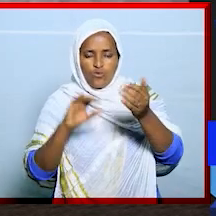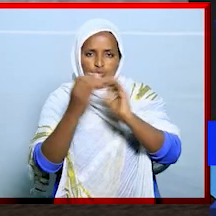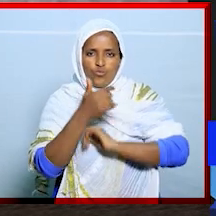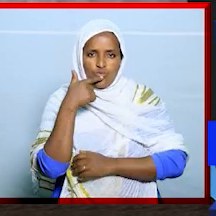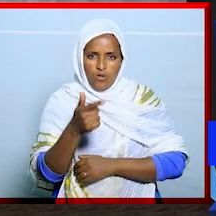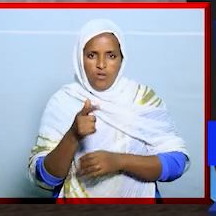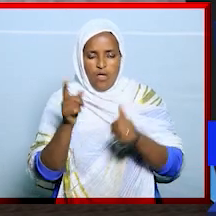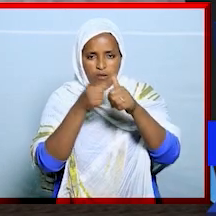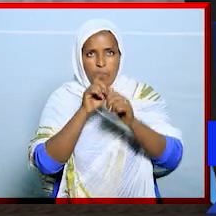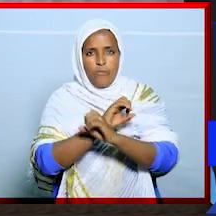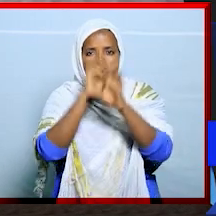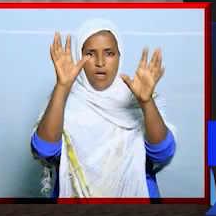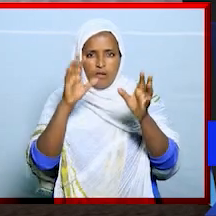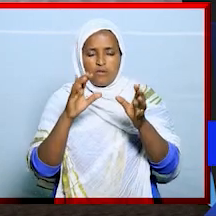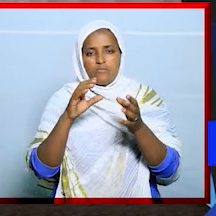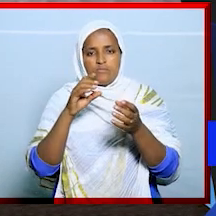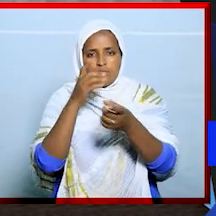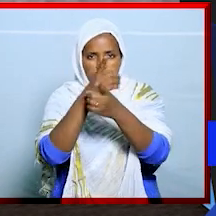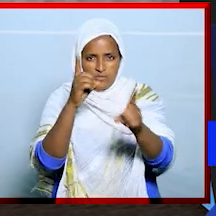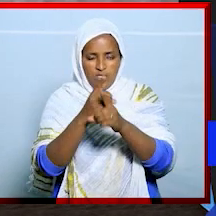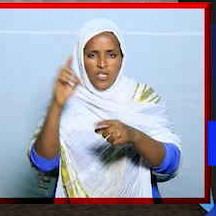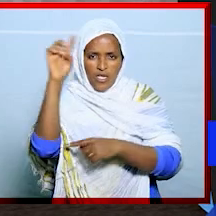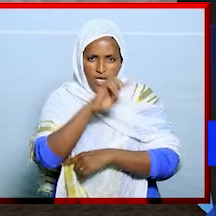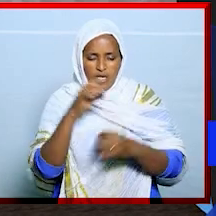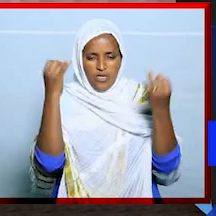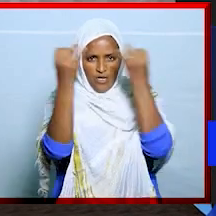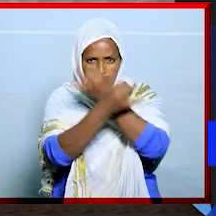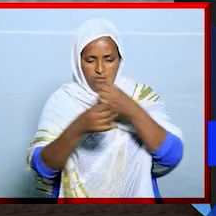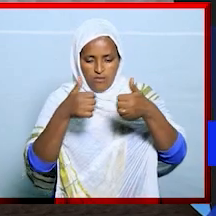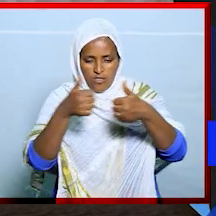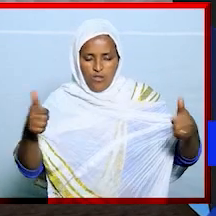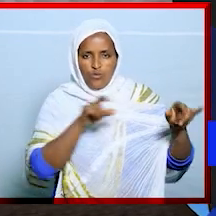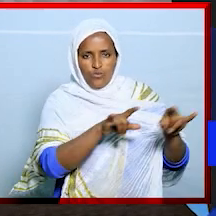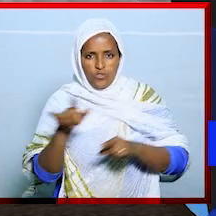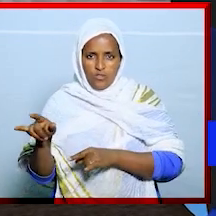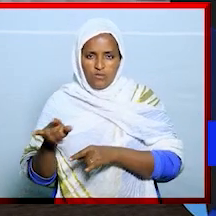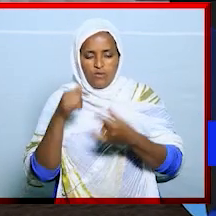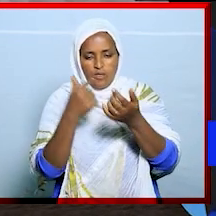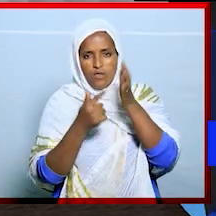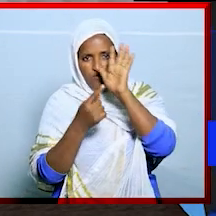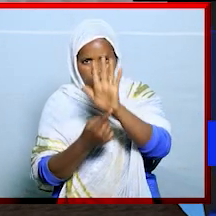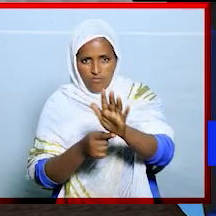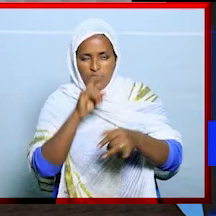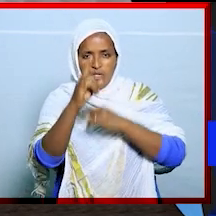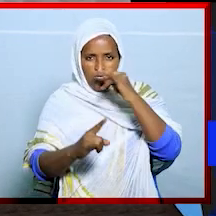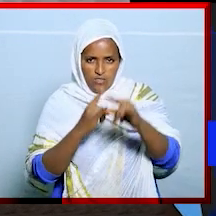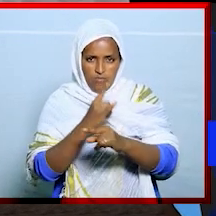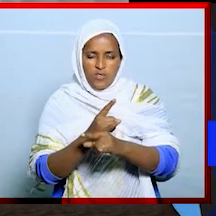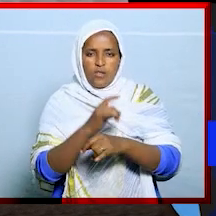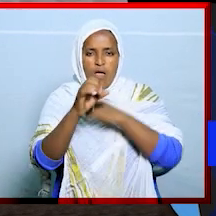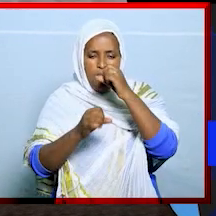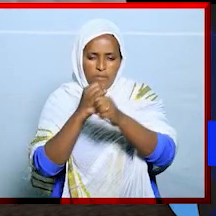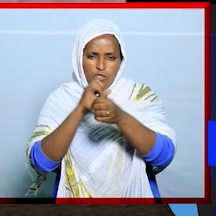ይሁኑ። እንግዲህ አንዱ እነዚህ ብርሃናት የተፈጠሩበት ምክንያት ቀንና ሌሊትን ይለዩ ዘንድ ነው። እንደዚሁም ደግሞ